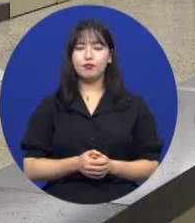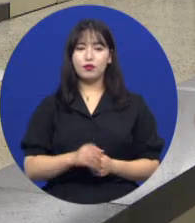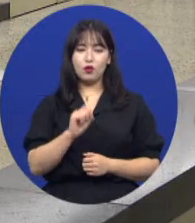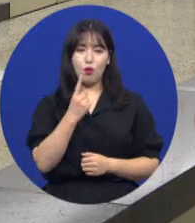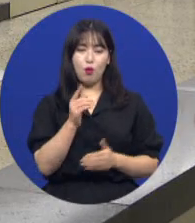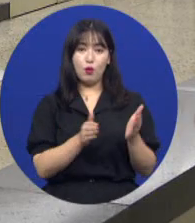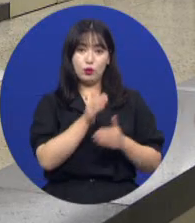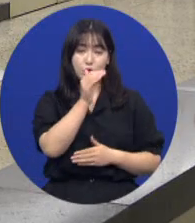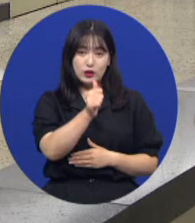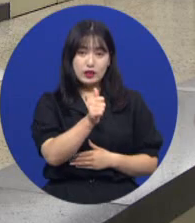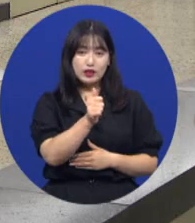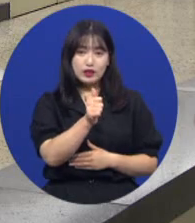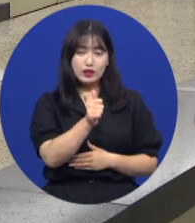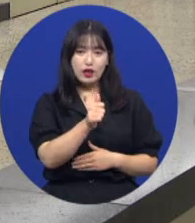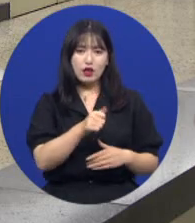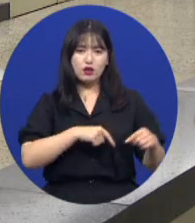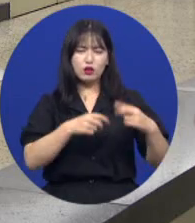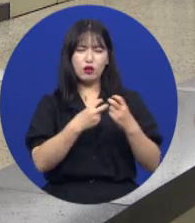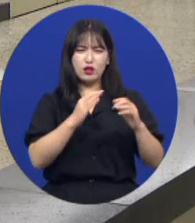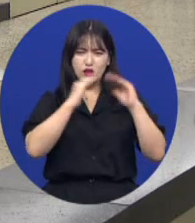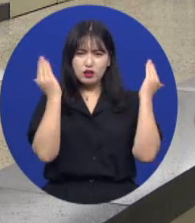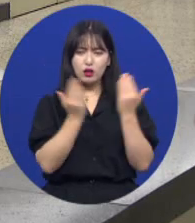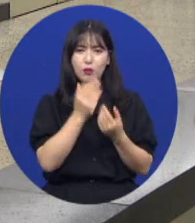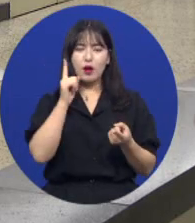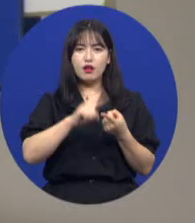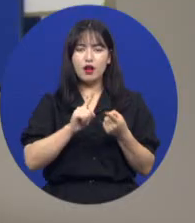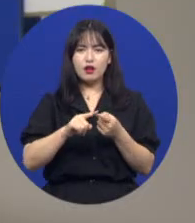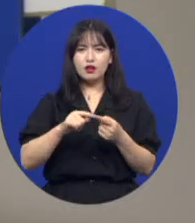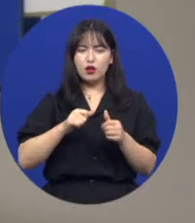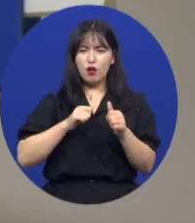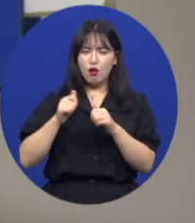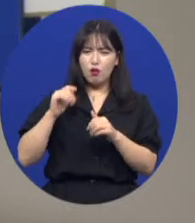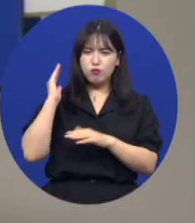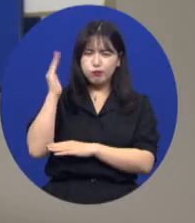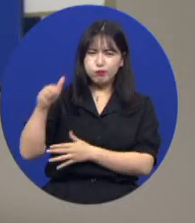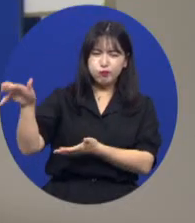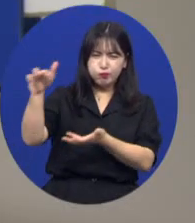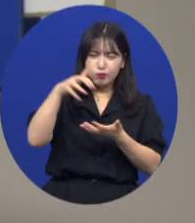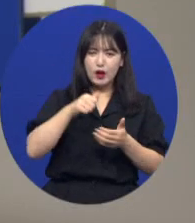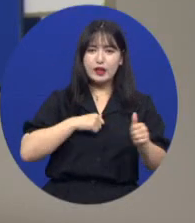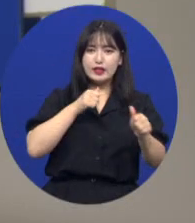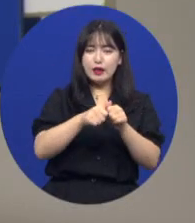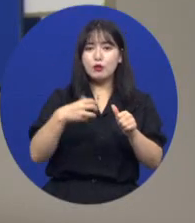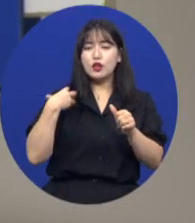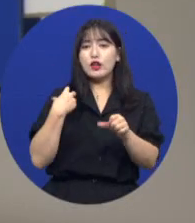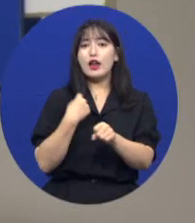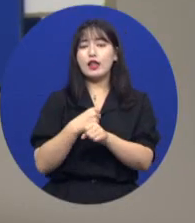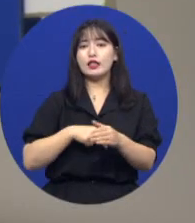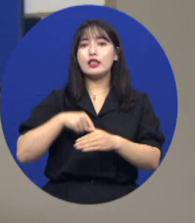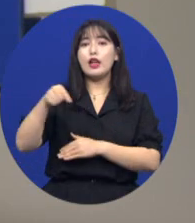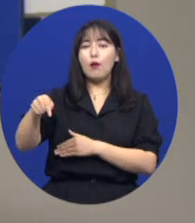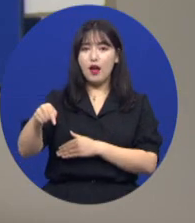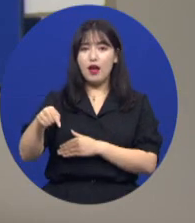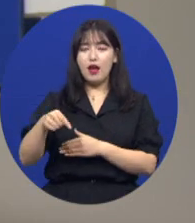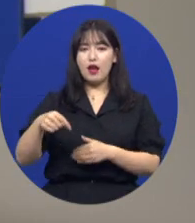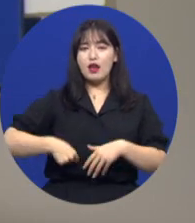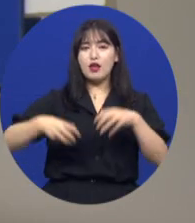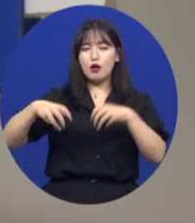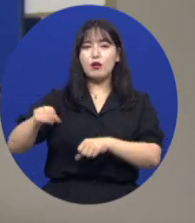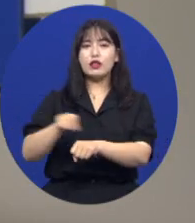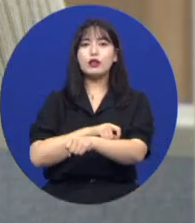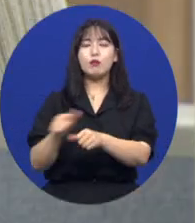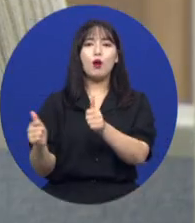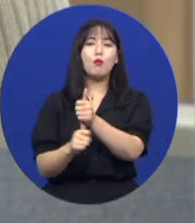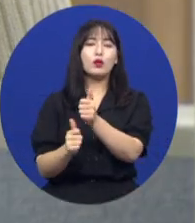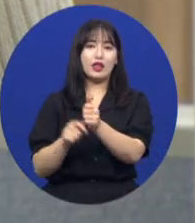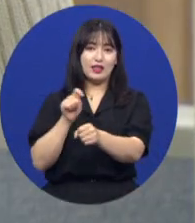오영훈 지 사회 정책 전반에 대해 여론 수렴과 자문역할을 나는 제주도 대외협력 특별보좌관 사무실